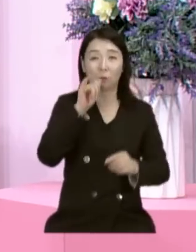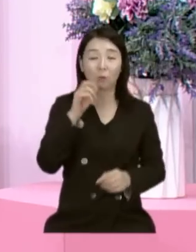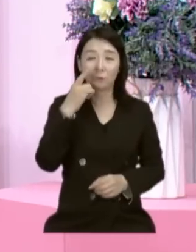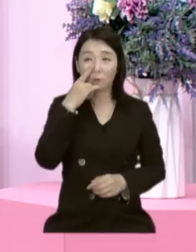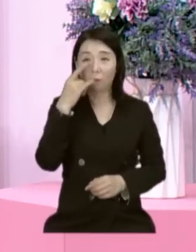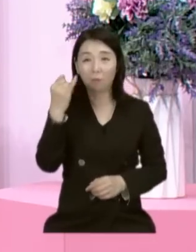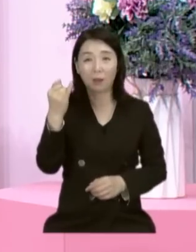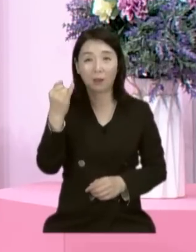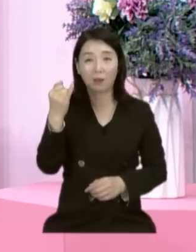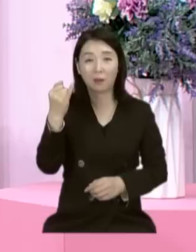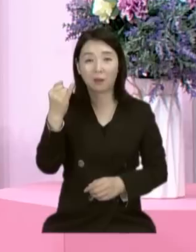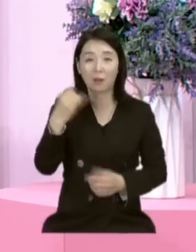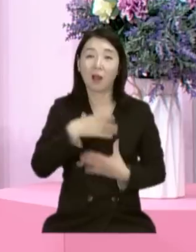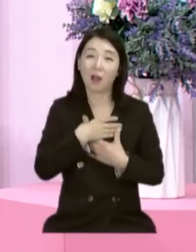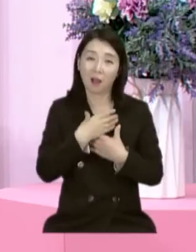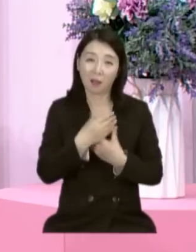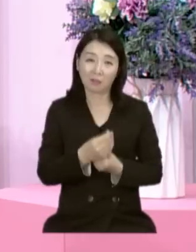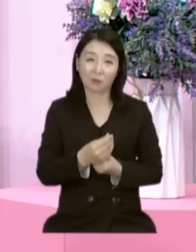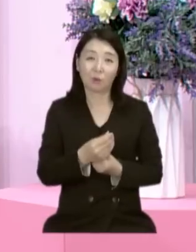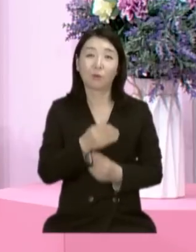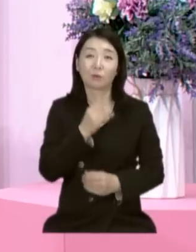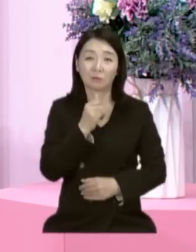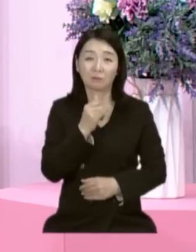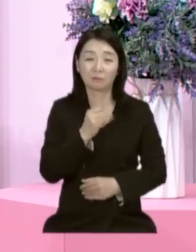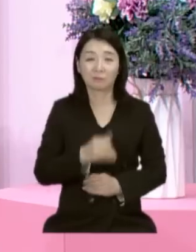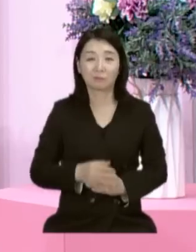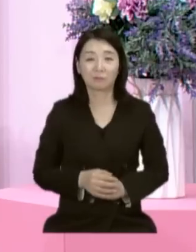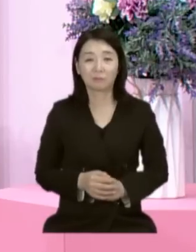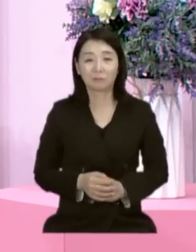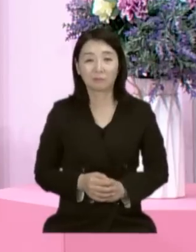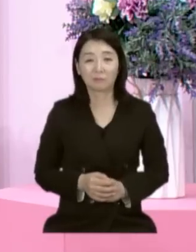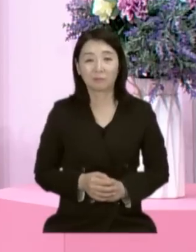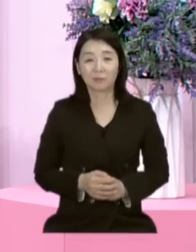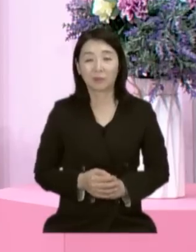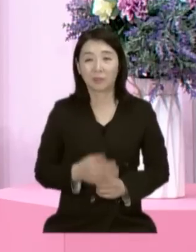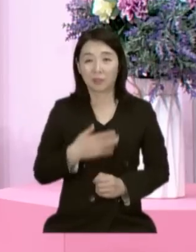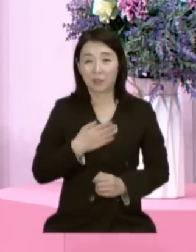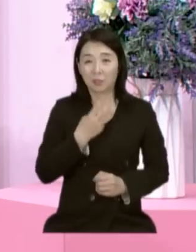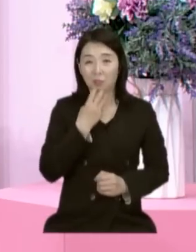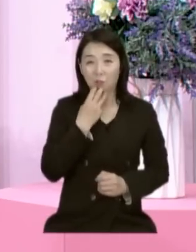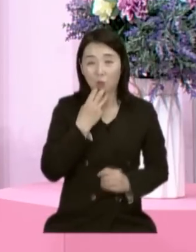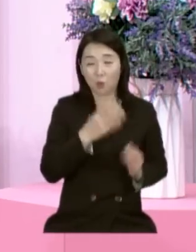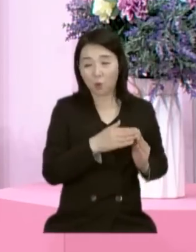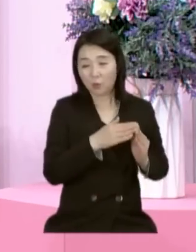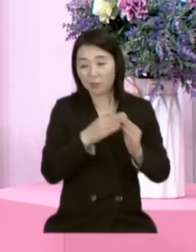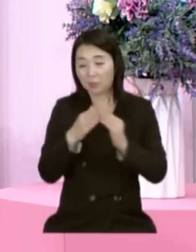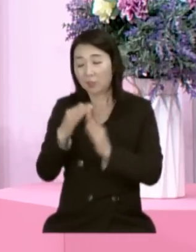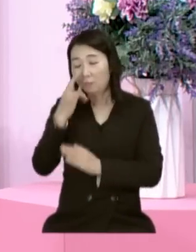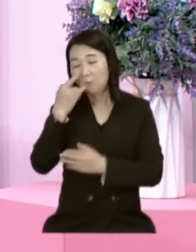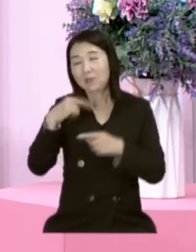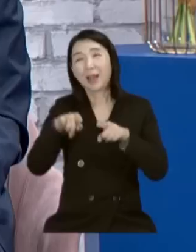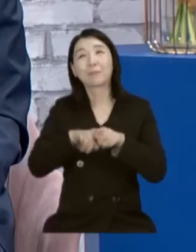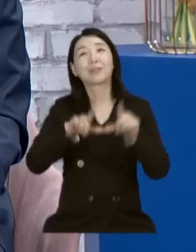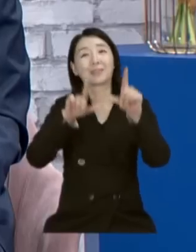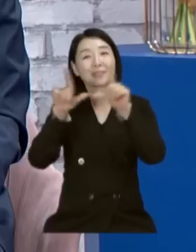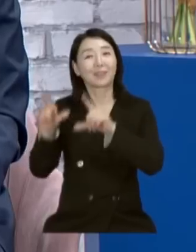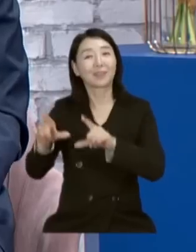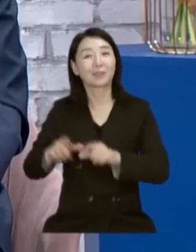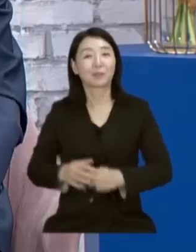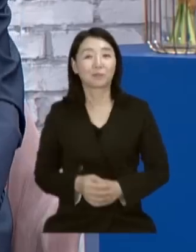또 어머니도 또 안정이 돼가시면서 이제 제가 서울로 이사를 가면서 이제 부모님을 다 모시게